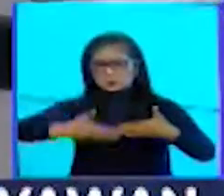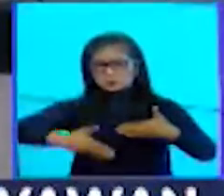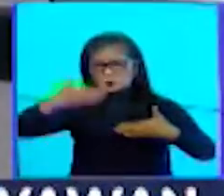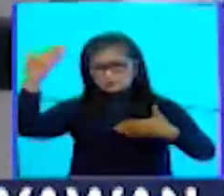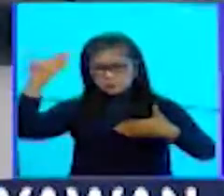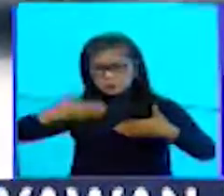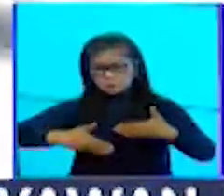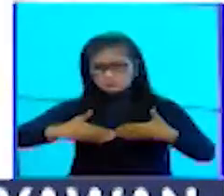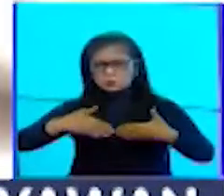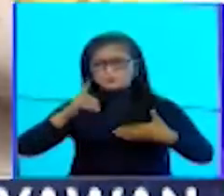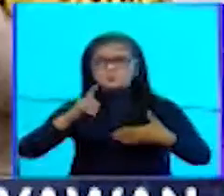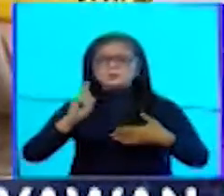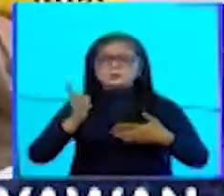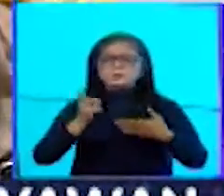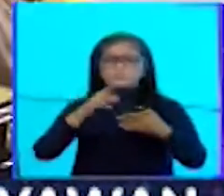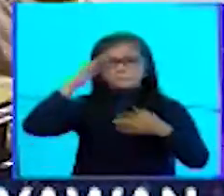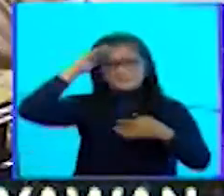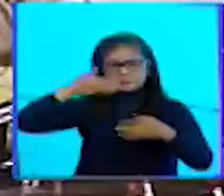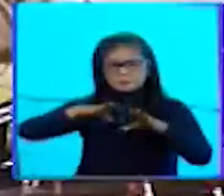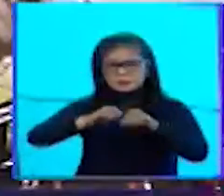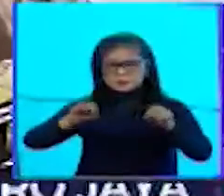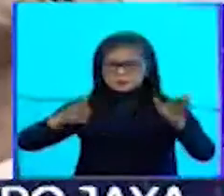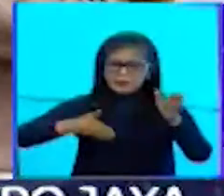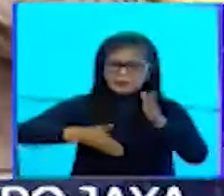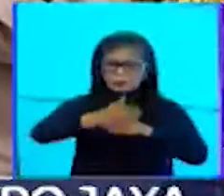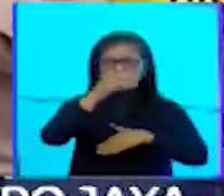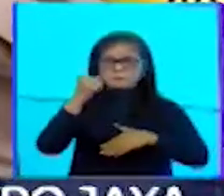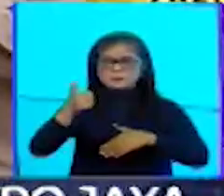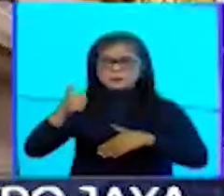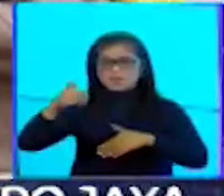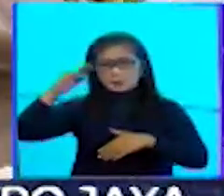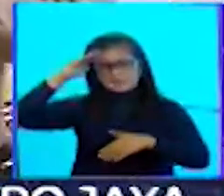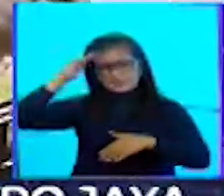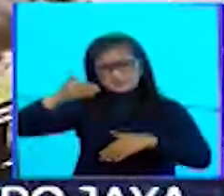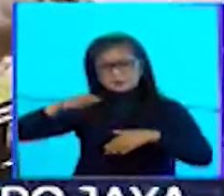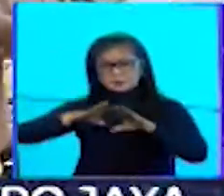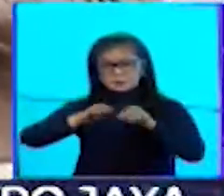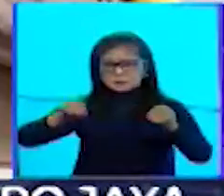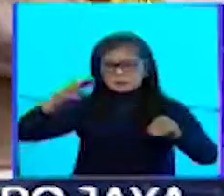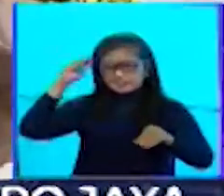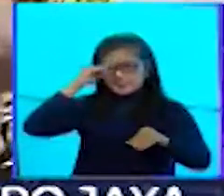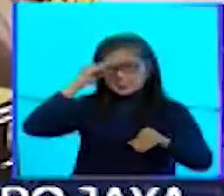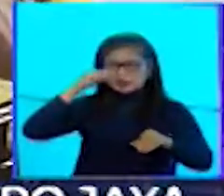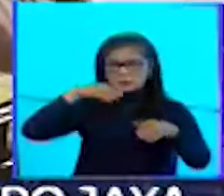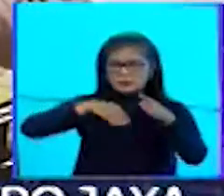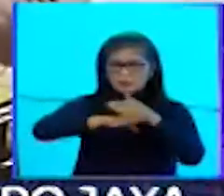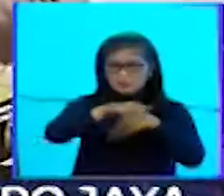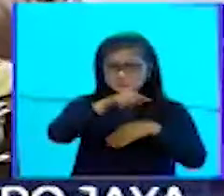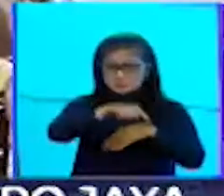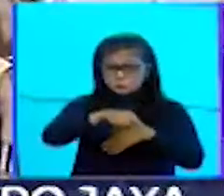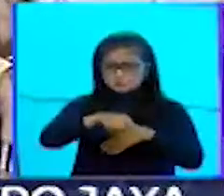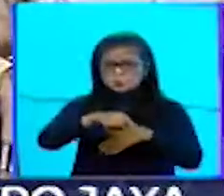karyawan yang akan lewat. Karena bis-bis karyawan ini pagi akan lewat sini, kita akan